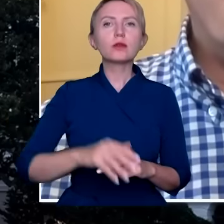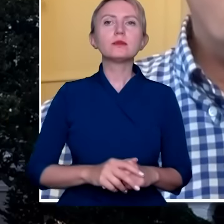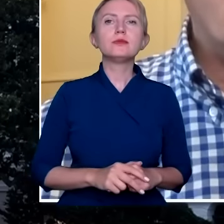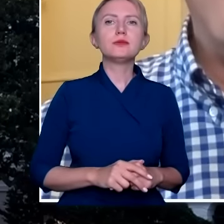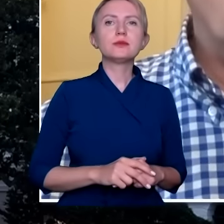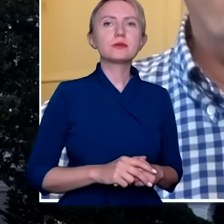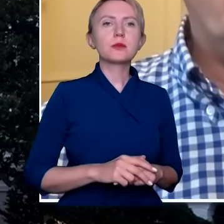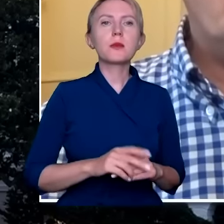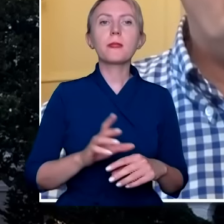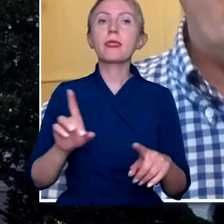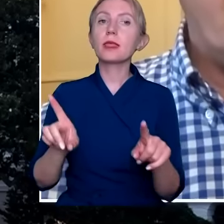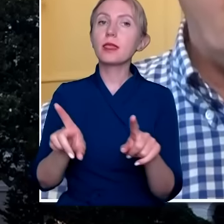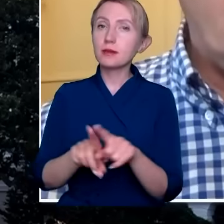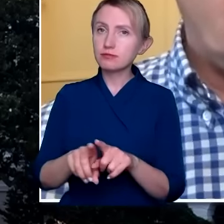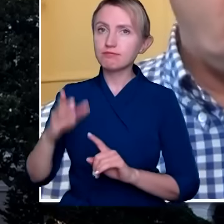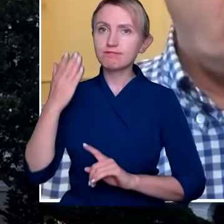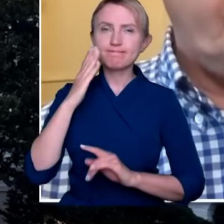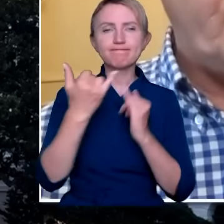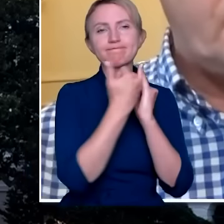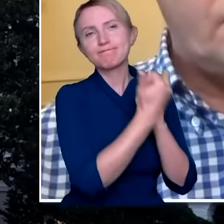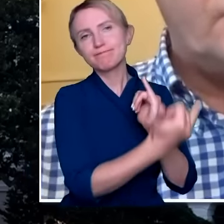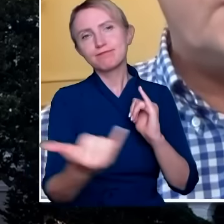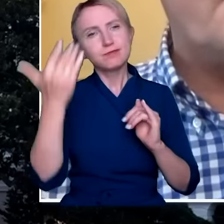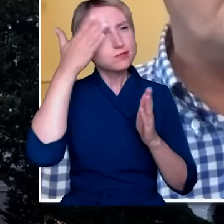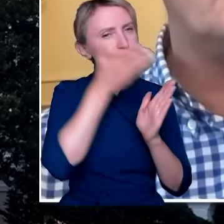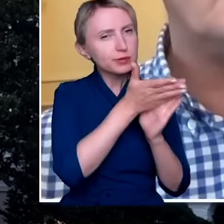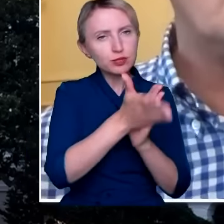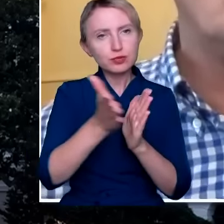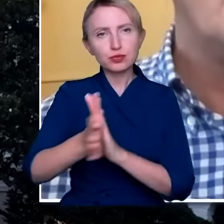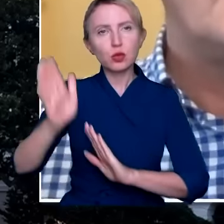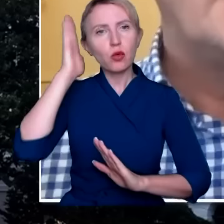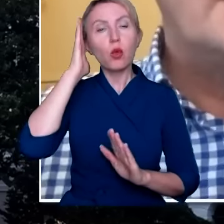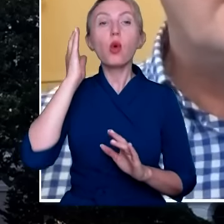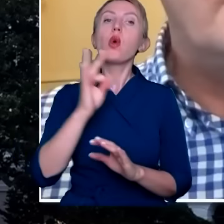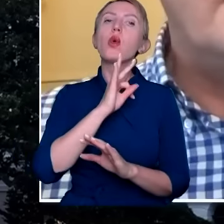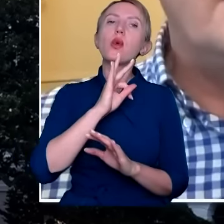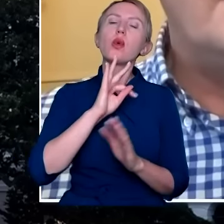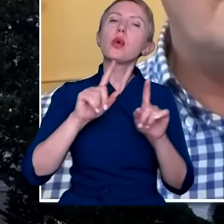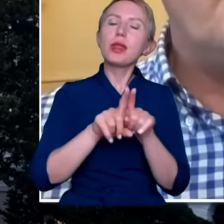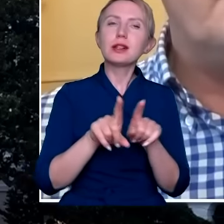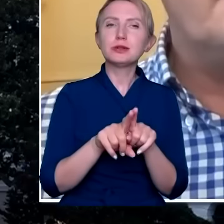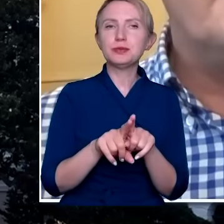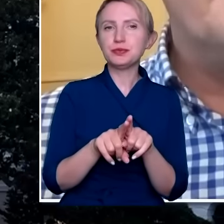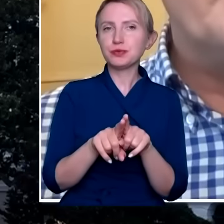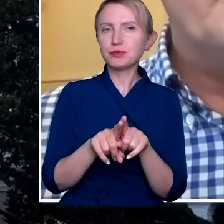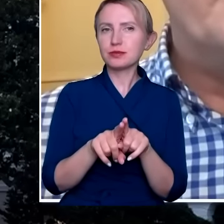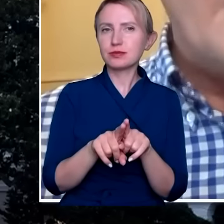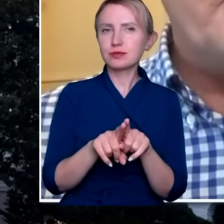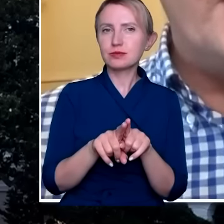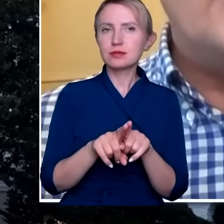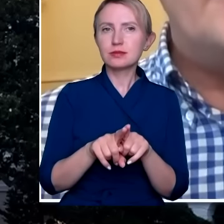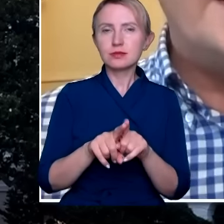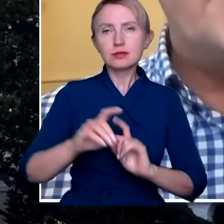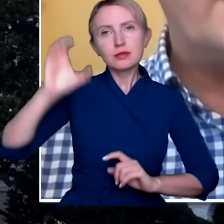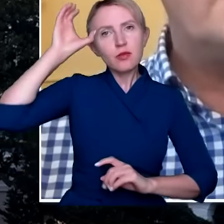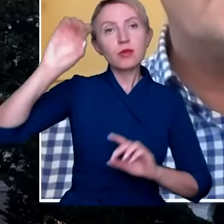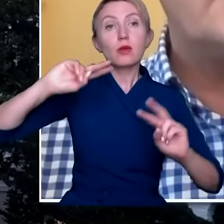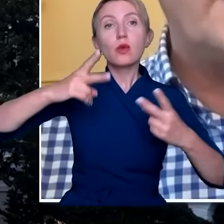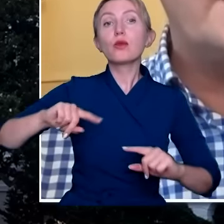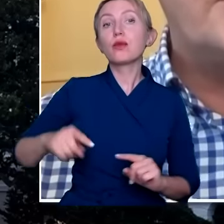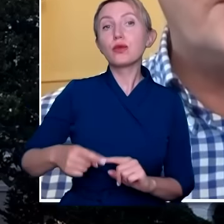no też bardzo takiego multidyscyplinarnego, który swoją drogą, jak mamy